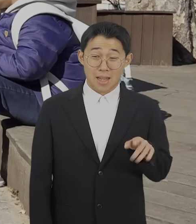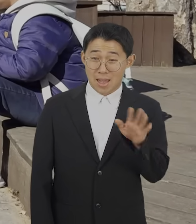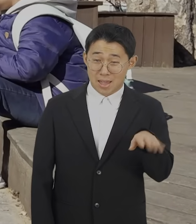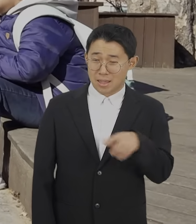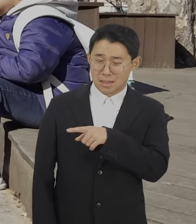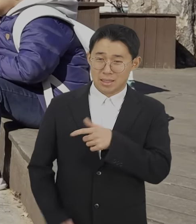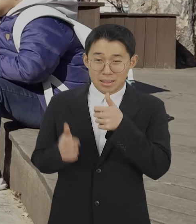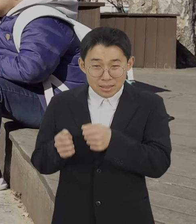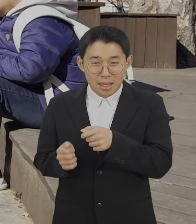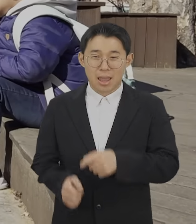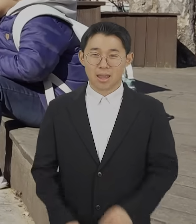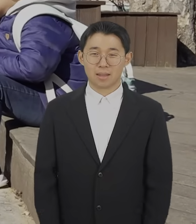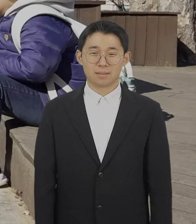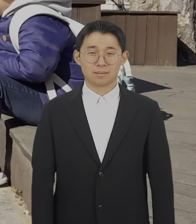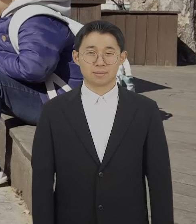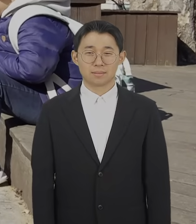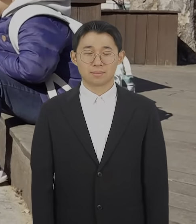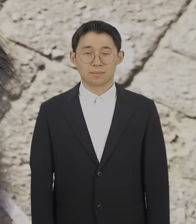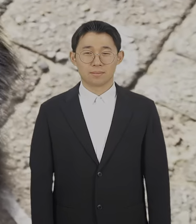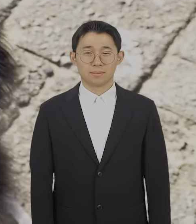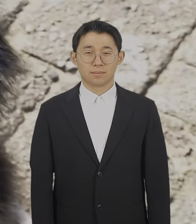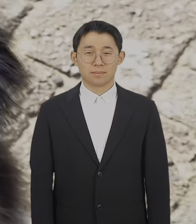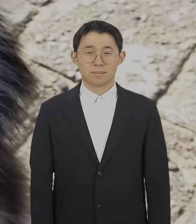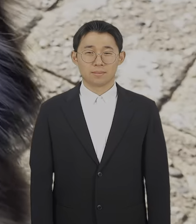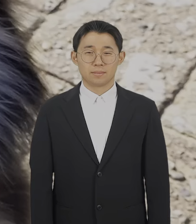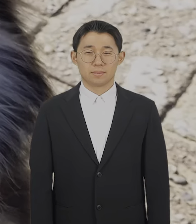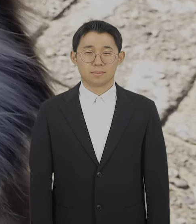라이야, 친구한테 인사해.